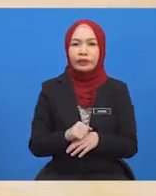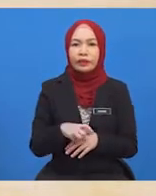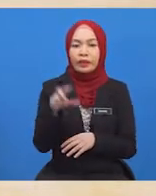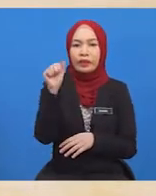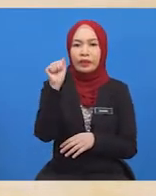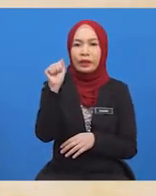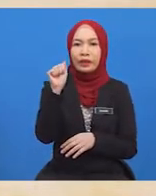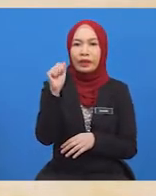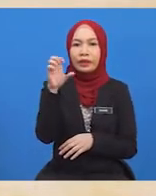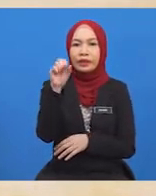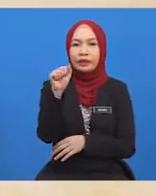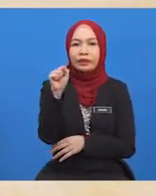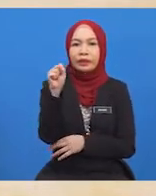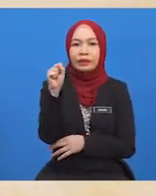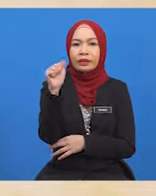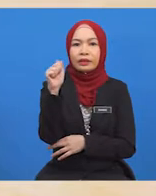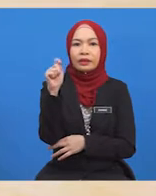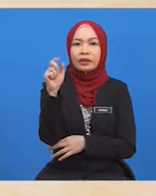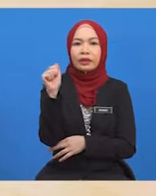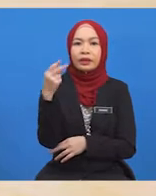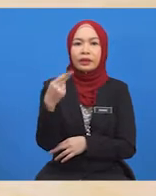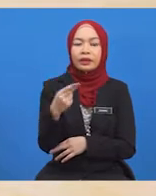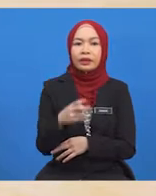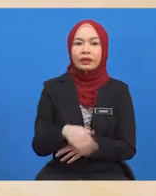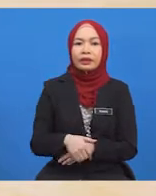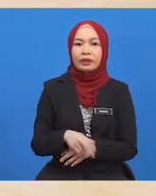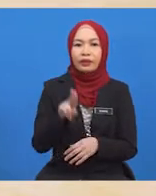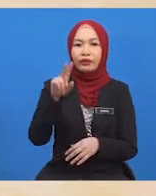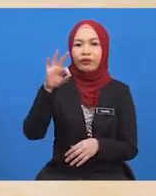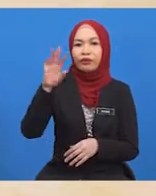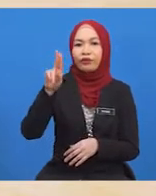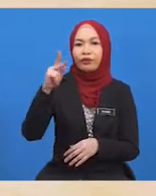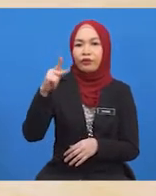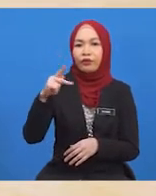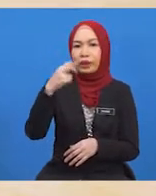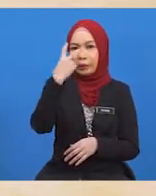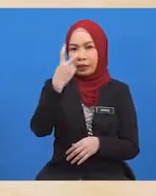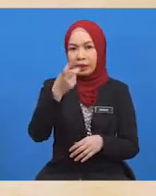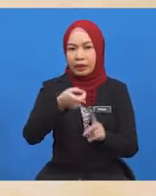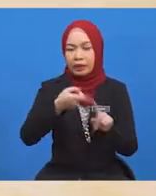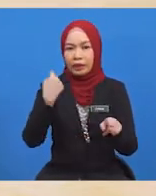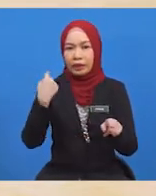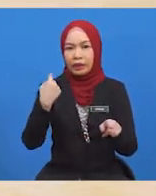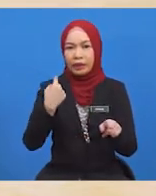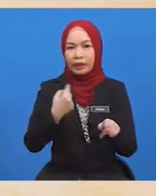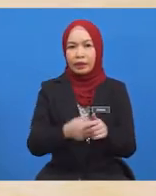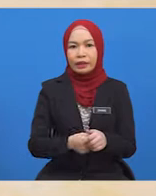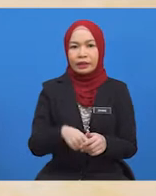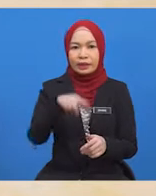A. Satah mengufuk sebagaimana dilihat dari arah Z.